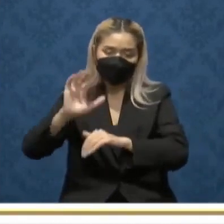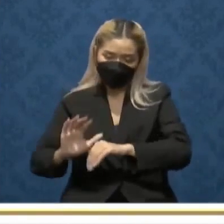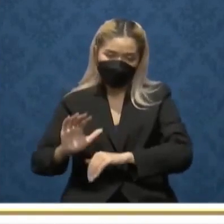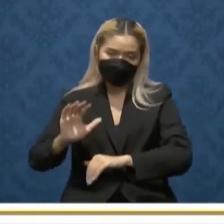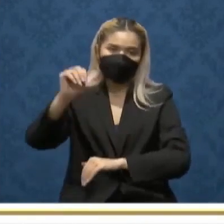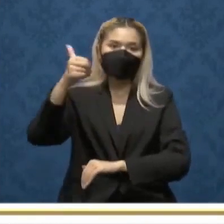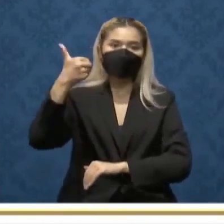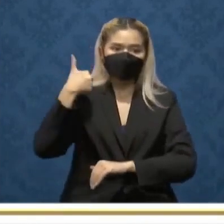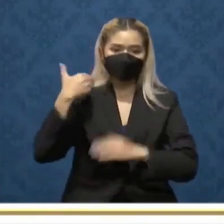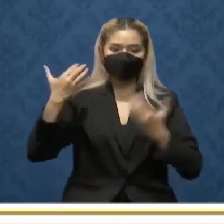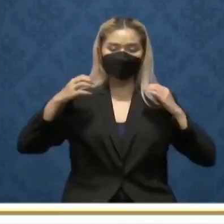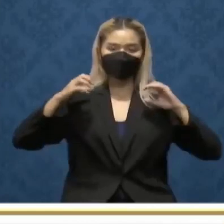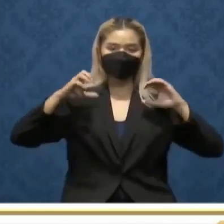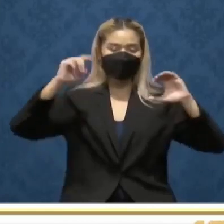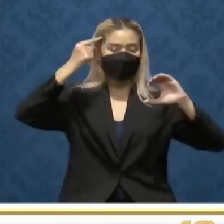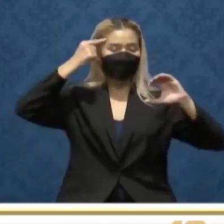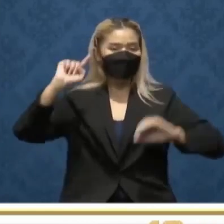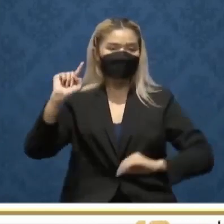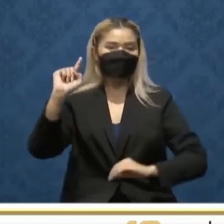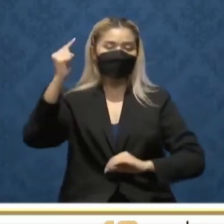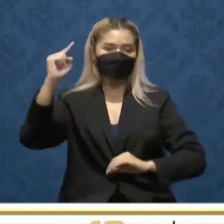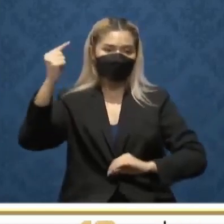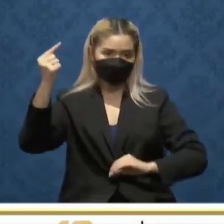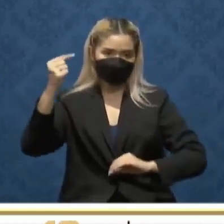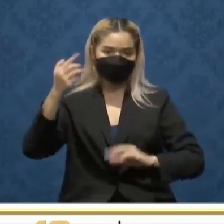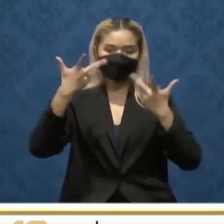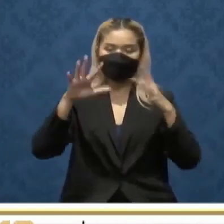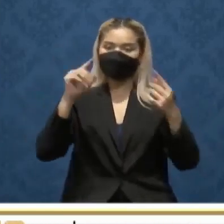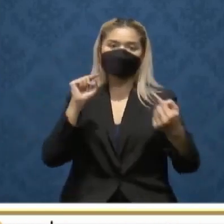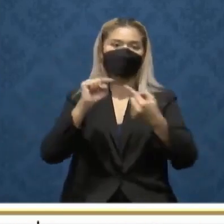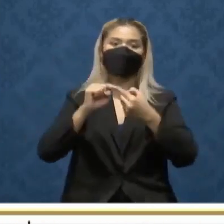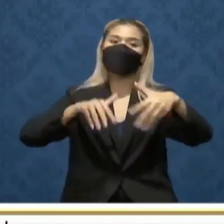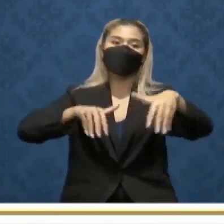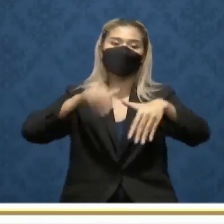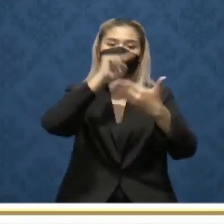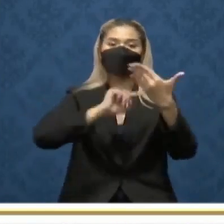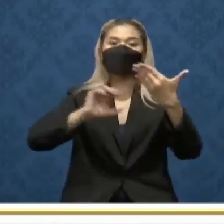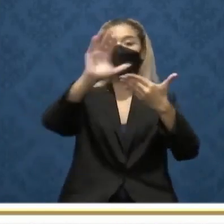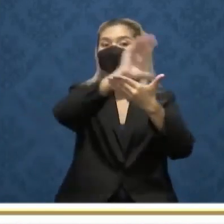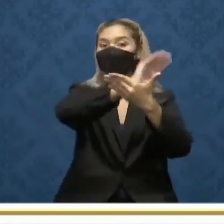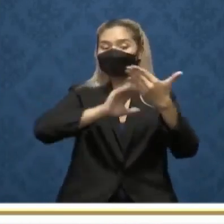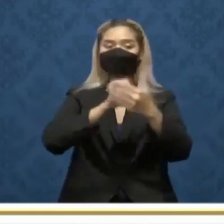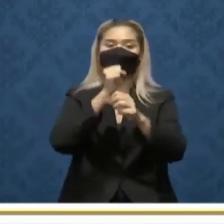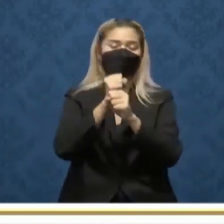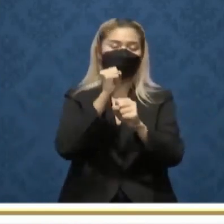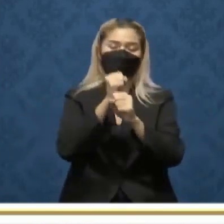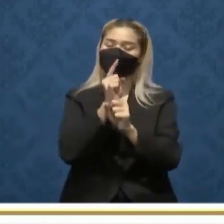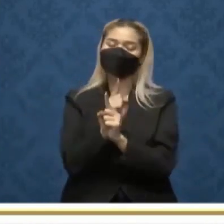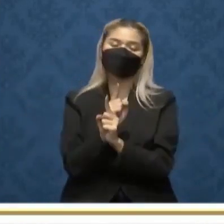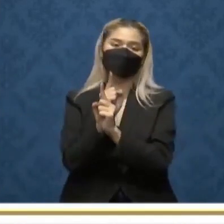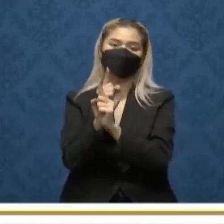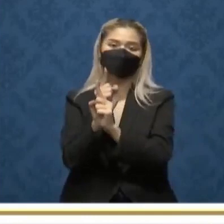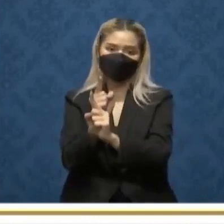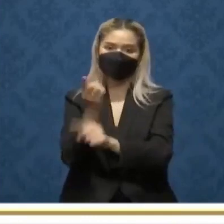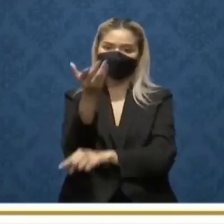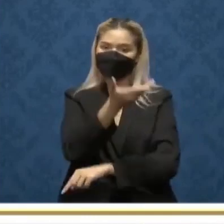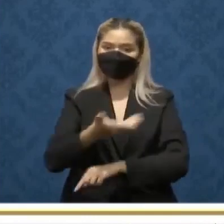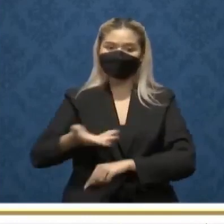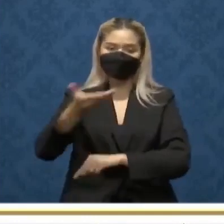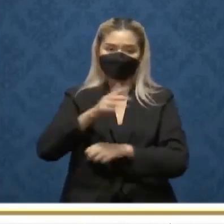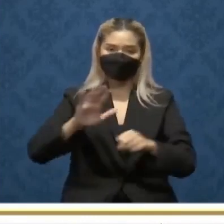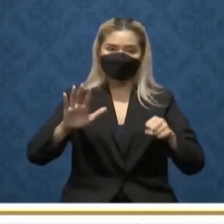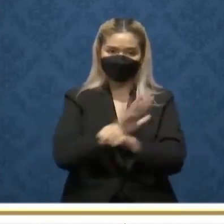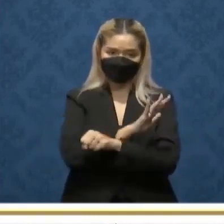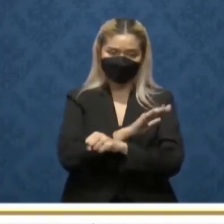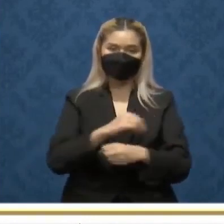บบราชการที่ทันสมัยตอบสนองต่อพี่น้องประชาชนและตอบสนองต่อการทำงานของเพื่อนสมาชิกได้อย่างเต็มศักยภา